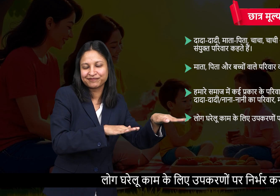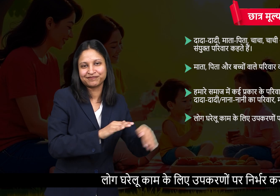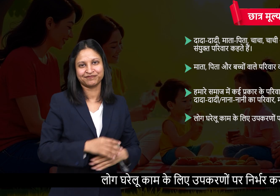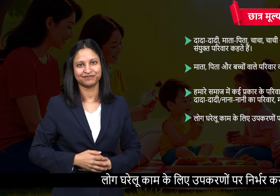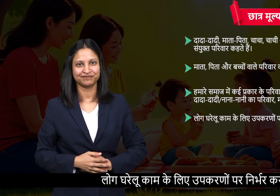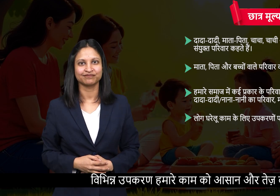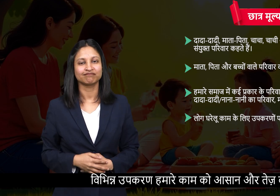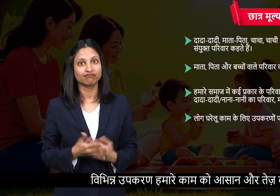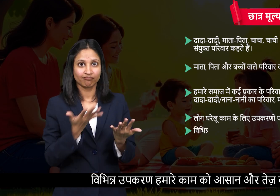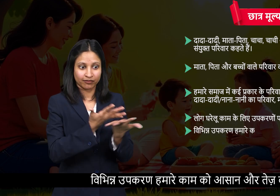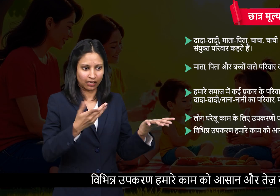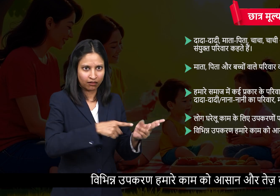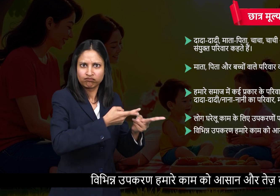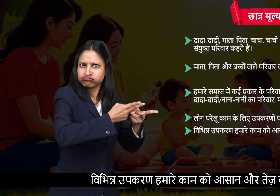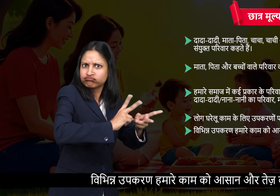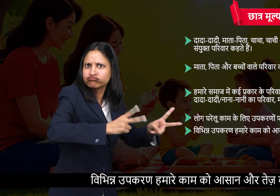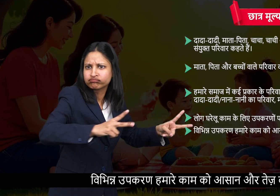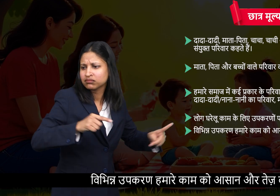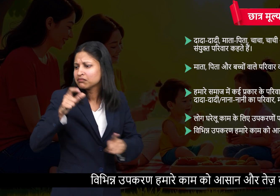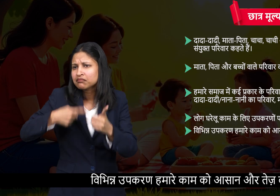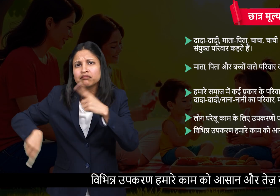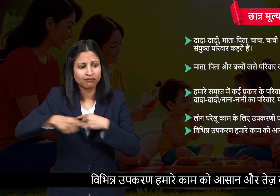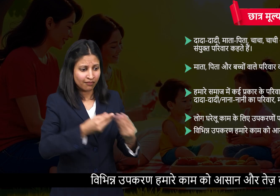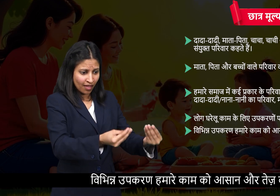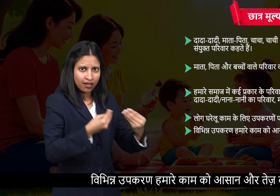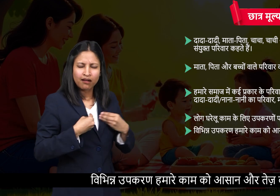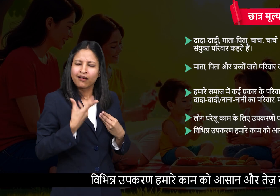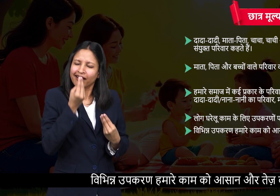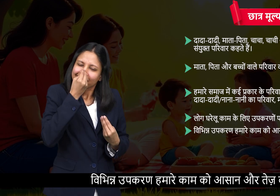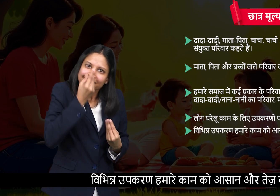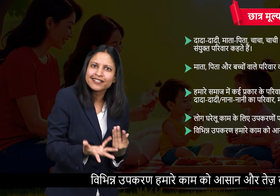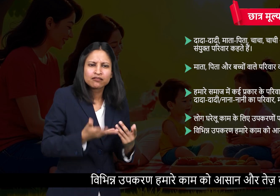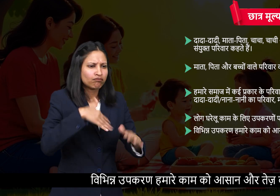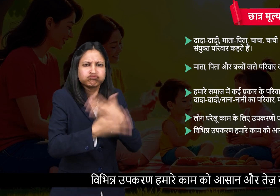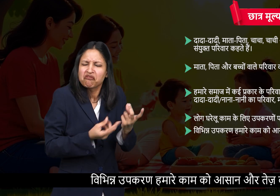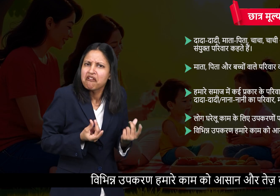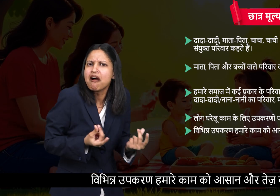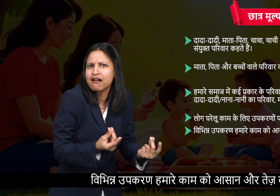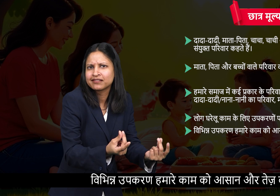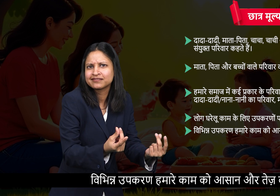विभिन्न उपकरण हमारे काम को आसान और तेज बनाते हैं।